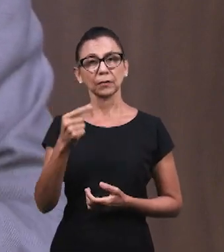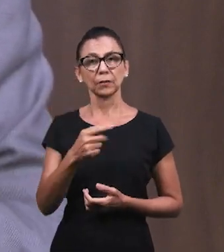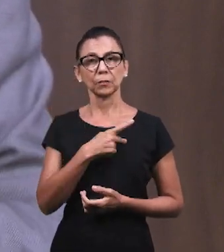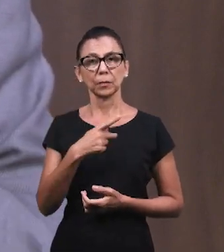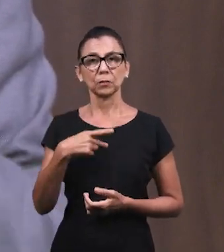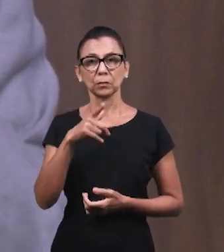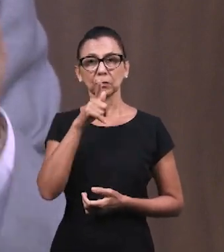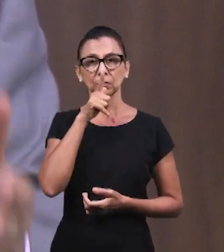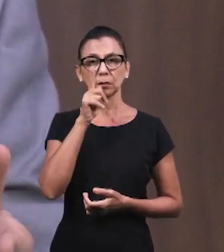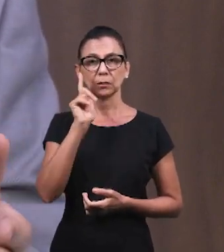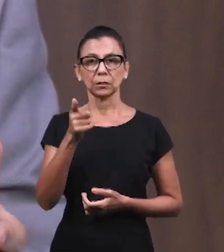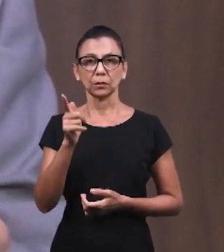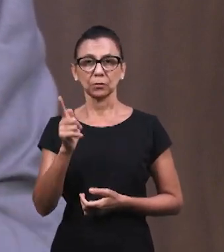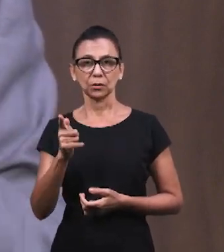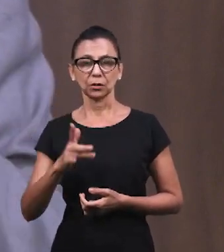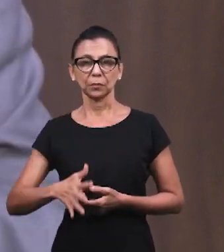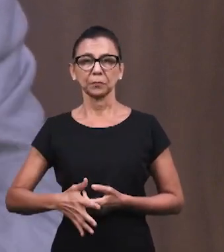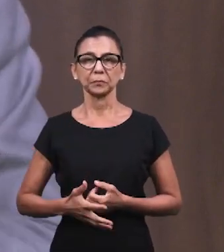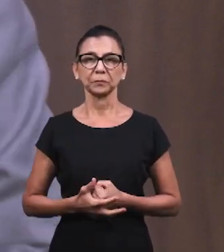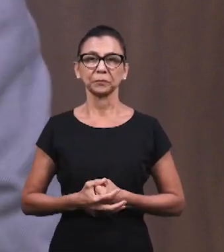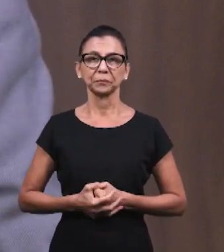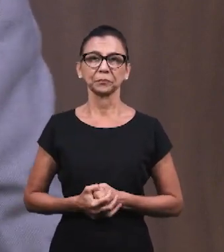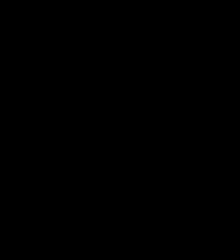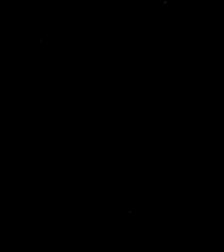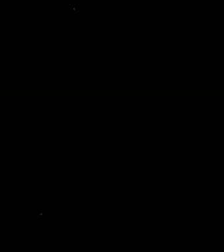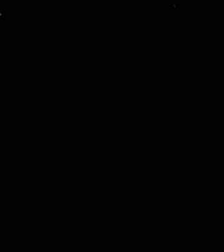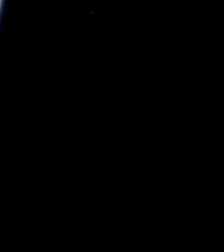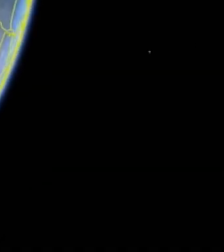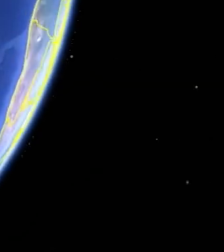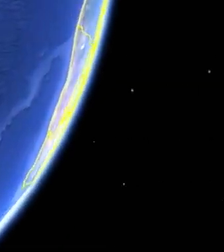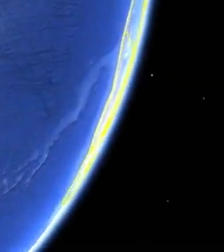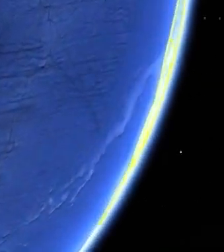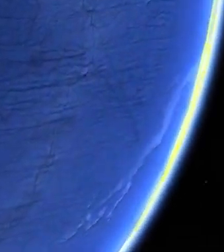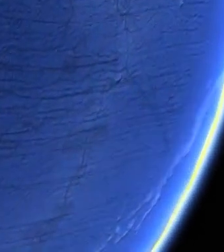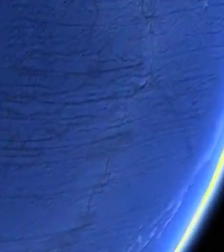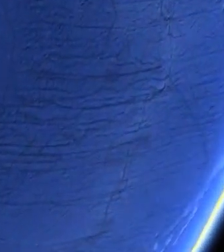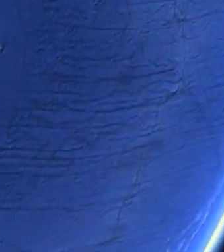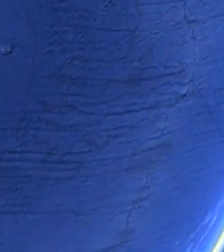chrétienne Maranatha dans la conduction des pasteurs José Tigueiros et Gilson Souza.